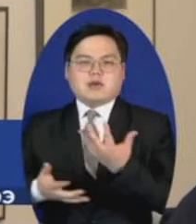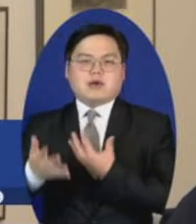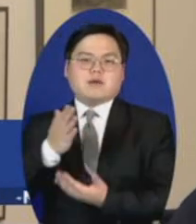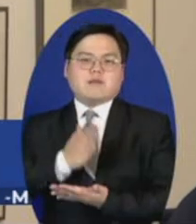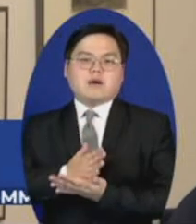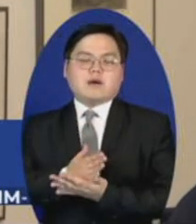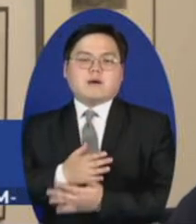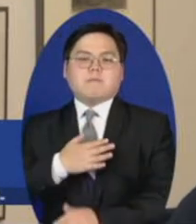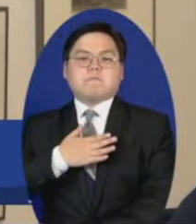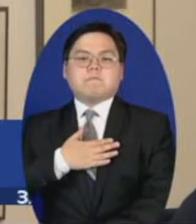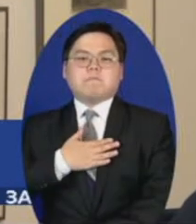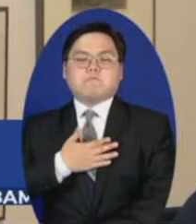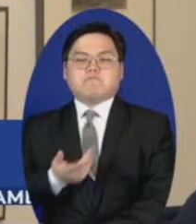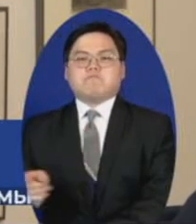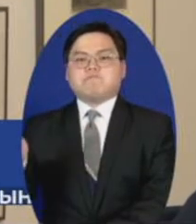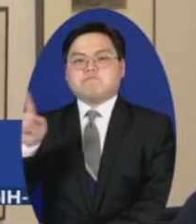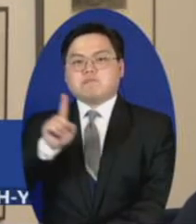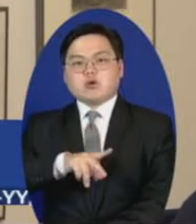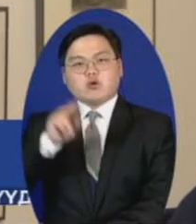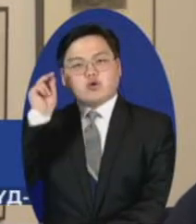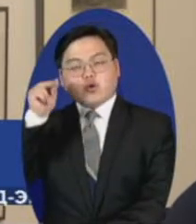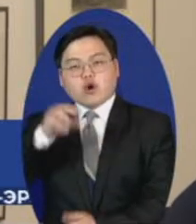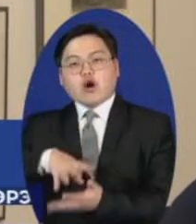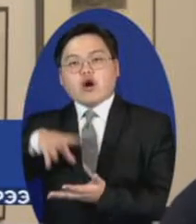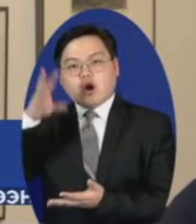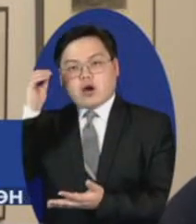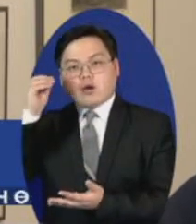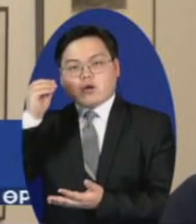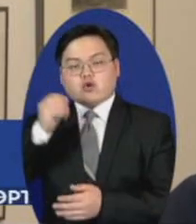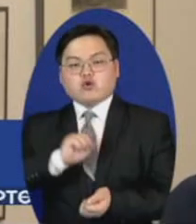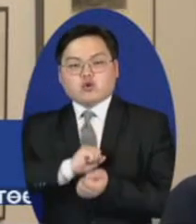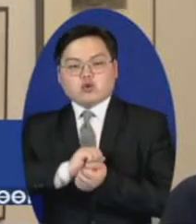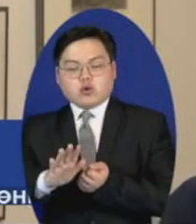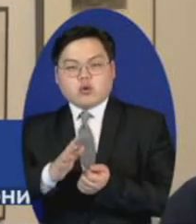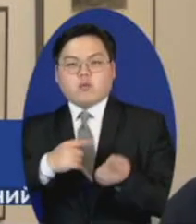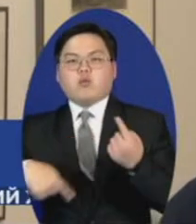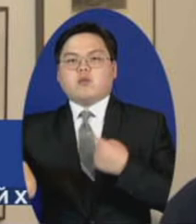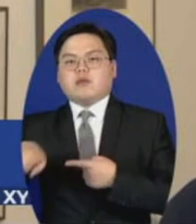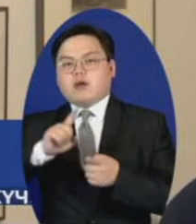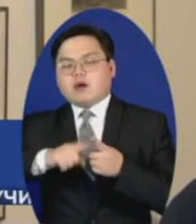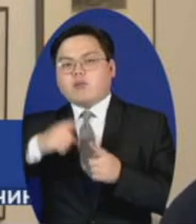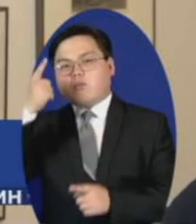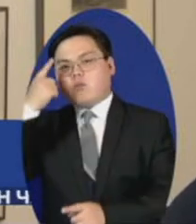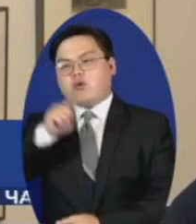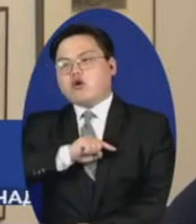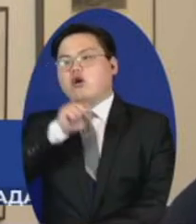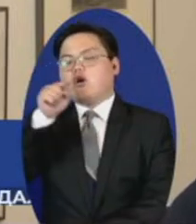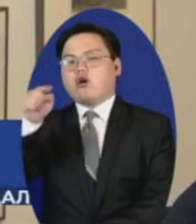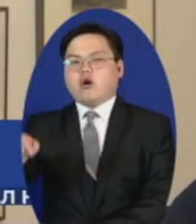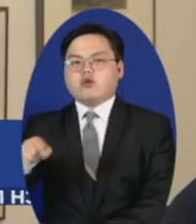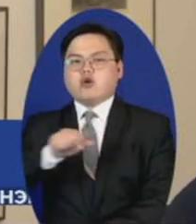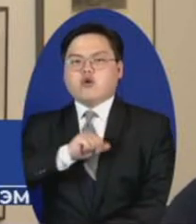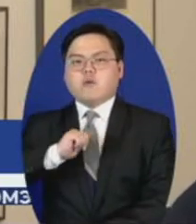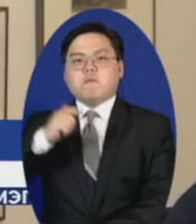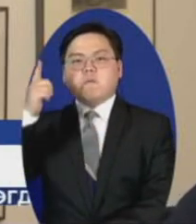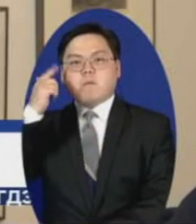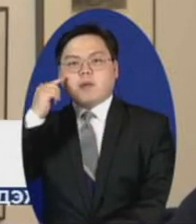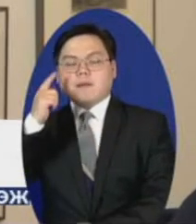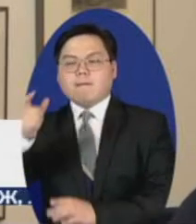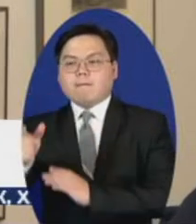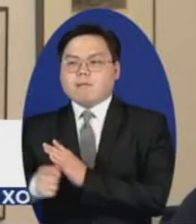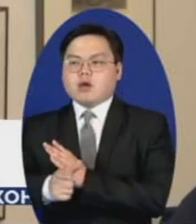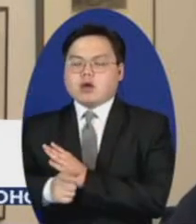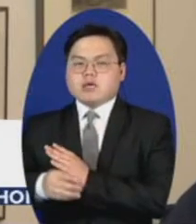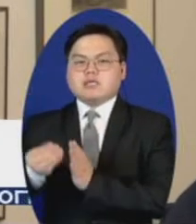ирсэн учраас мэдээж одоо буцаад эх орондоо очиад юу сурсан мэдснээ одоо хэрэгжүүлэхээр одоо эх орон руугаа